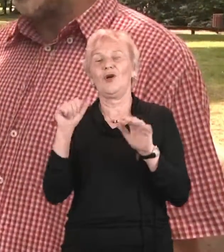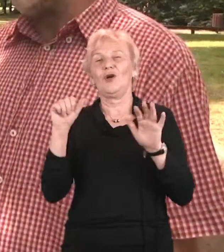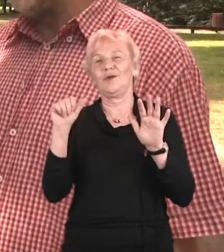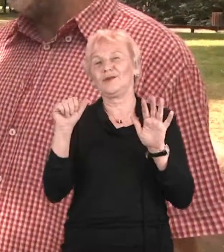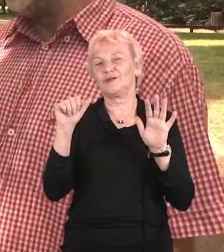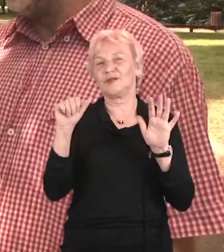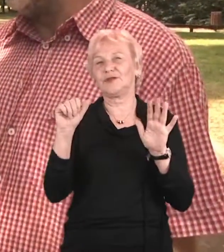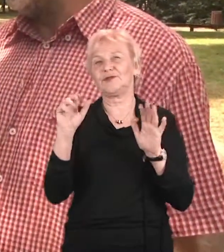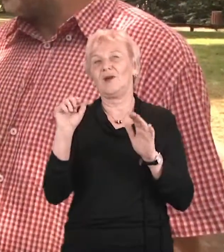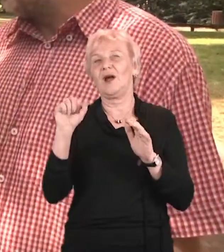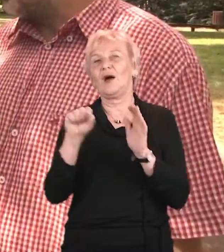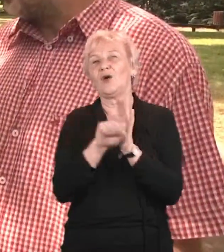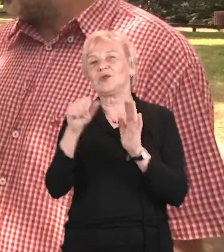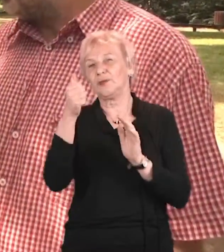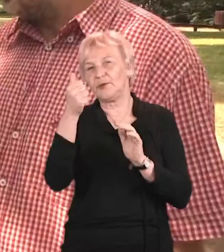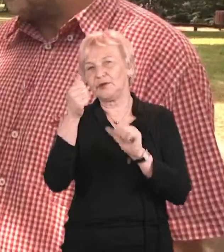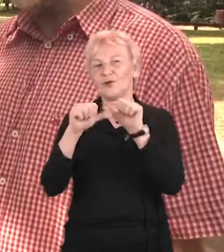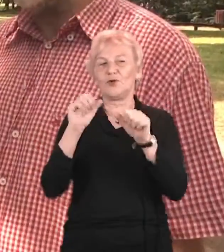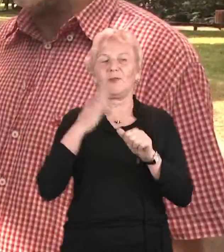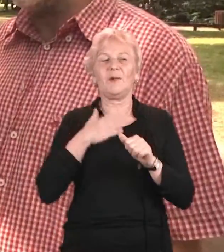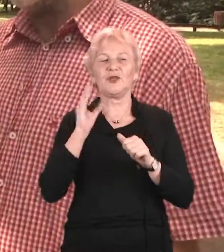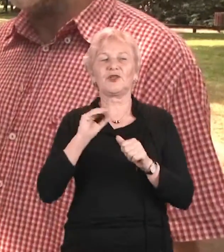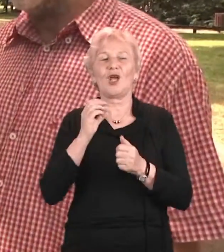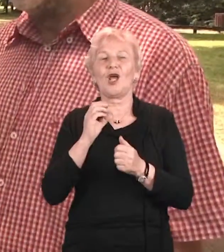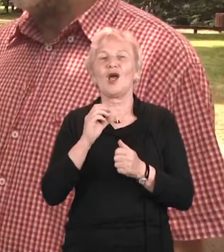roku jeszcze mam małego, takiego małego Kubusia, już